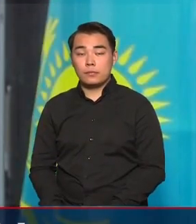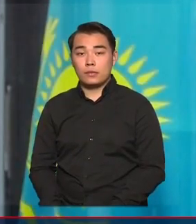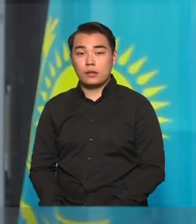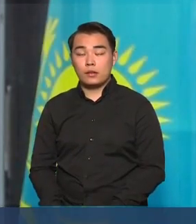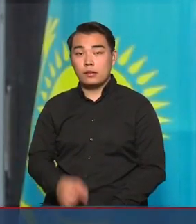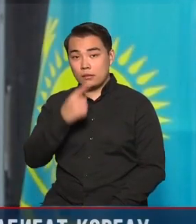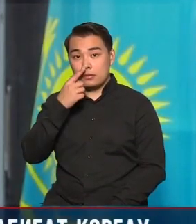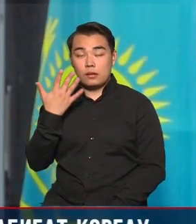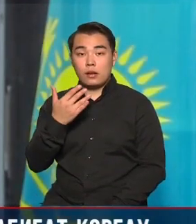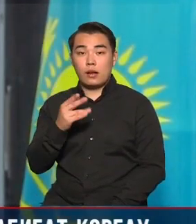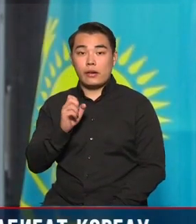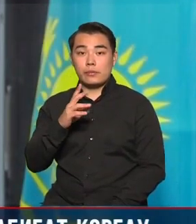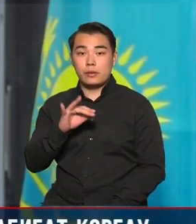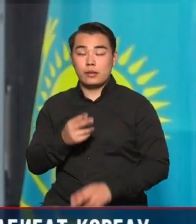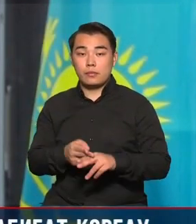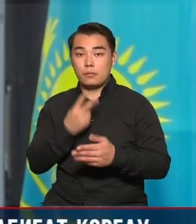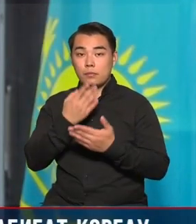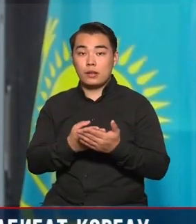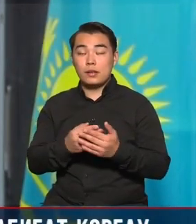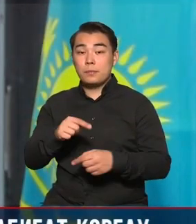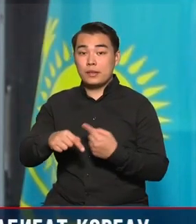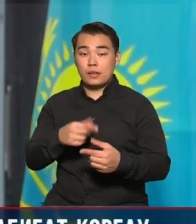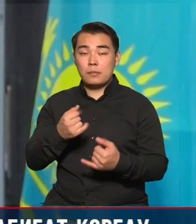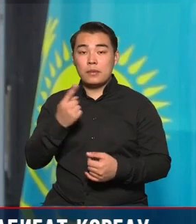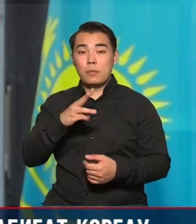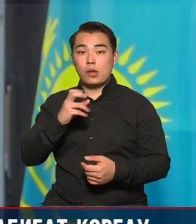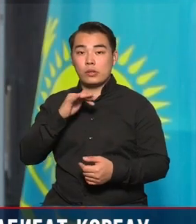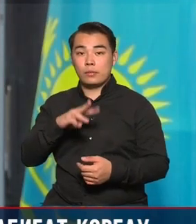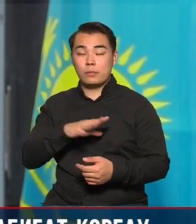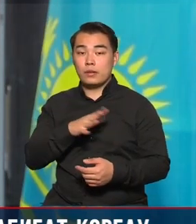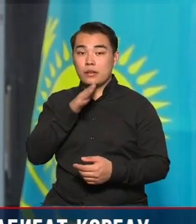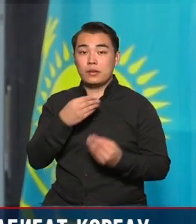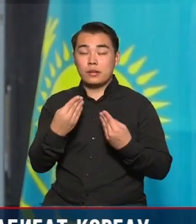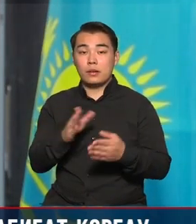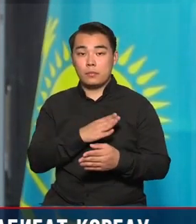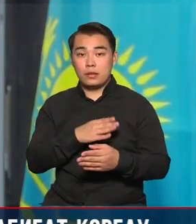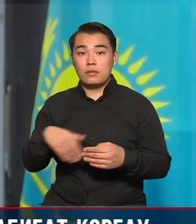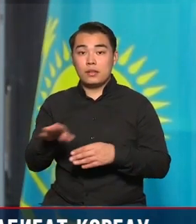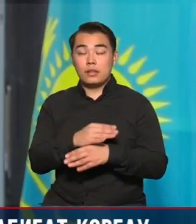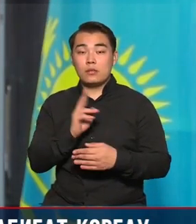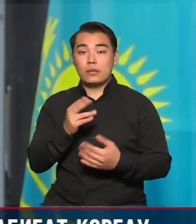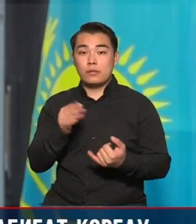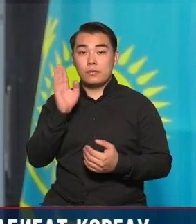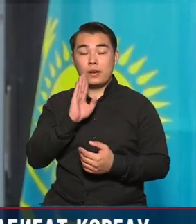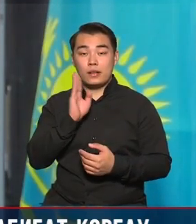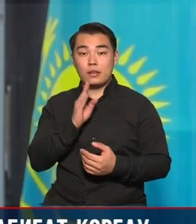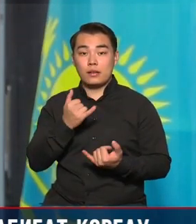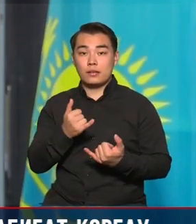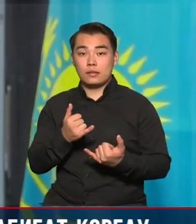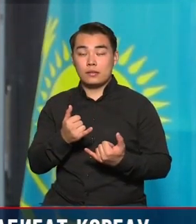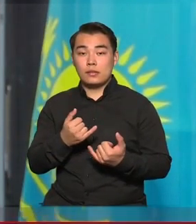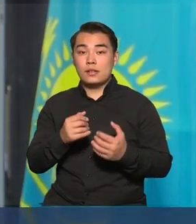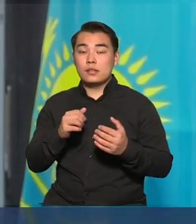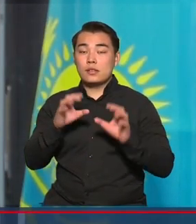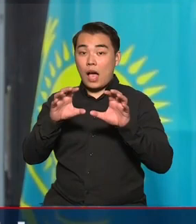Жаңағы кәсіпкерлерге 1 маусымға дейін уақыт берілді. Бүкіл ауыз су алу жөнінде,